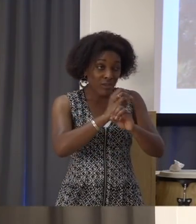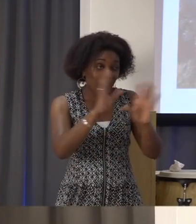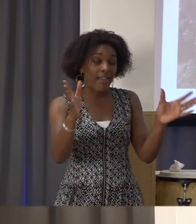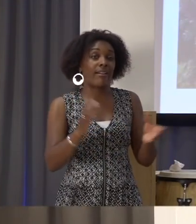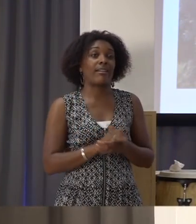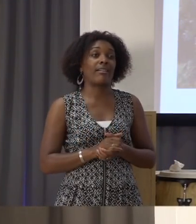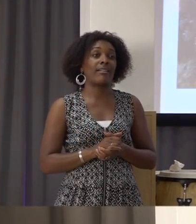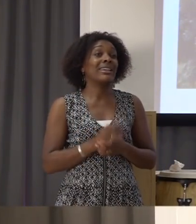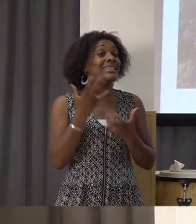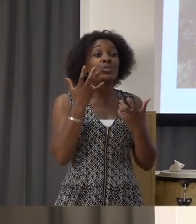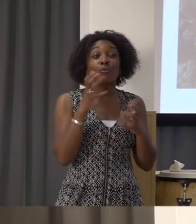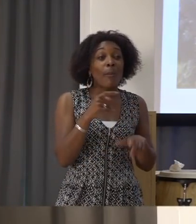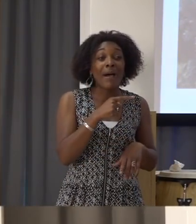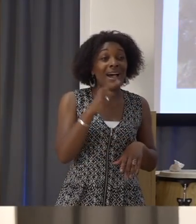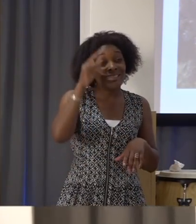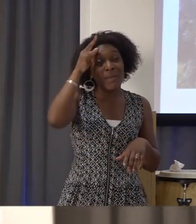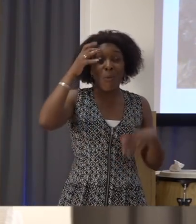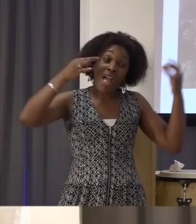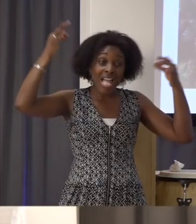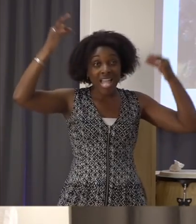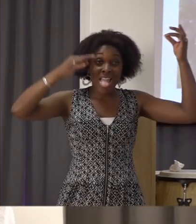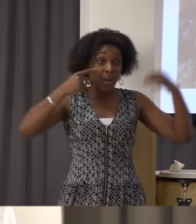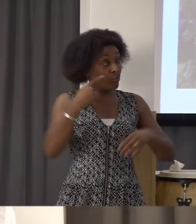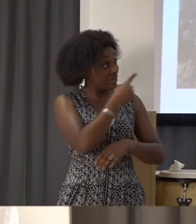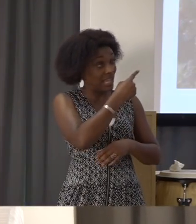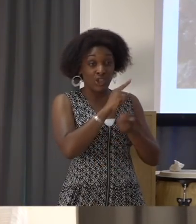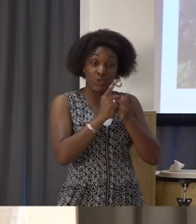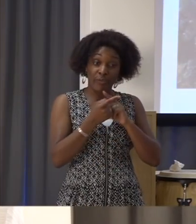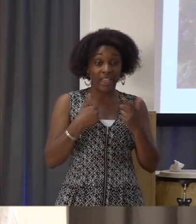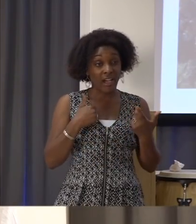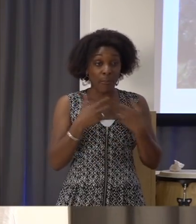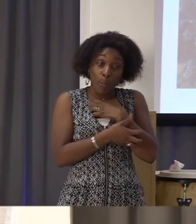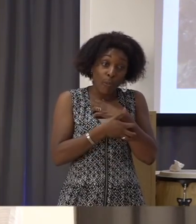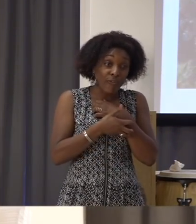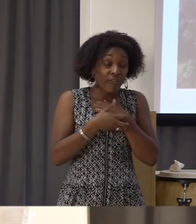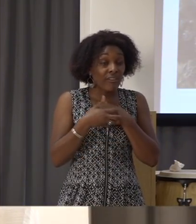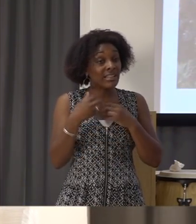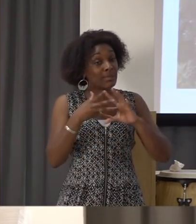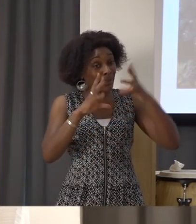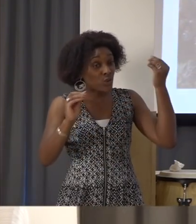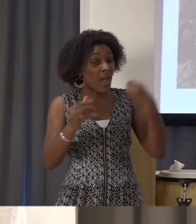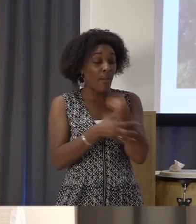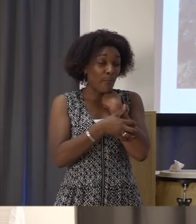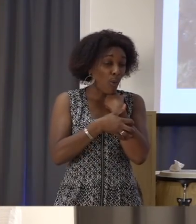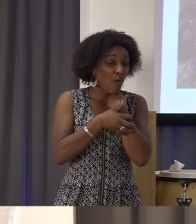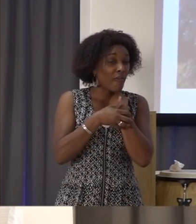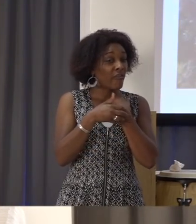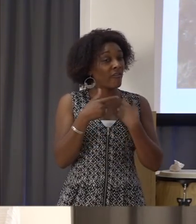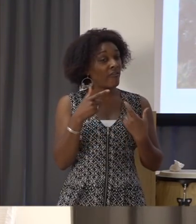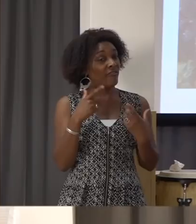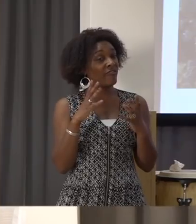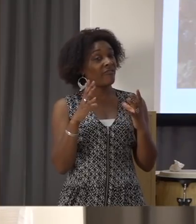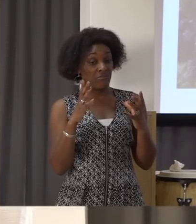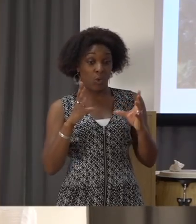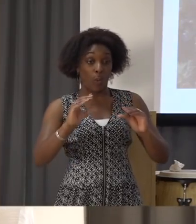Si tu ne veux pas confier ta vie à de telles divinités qui va te rendre